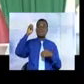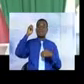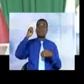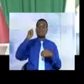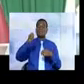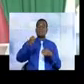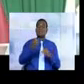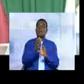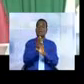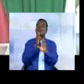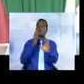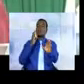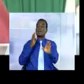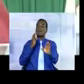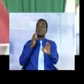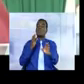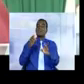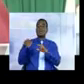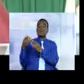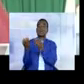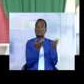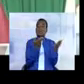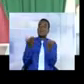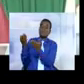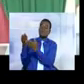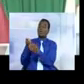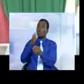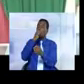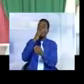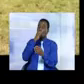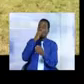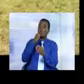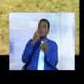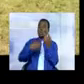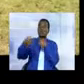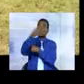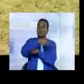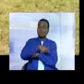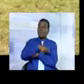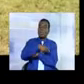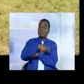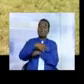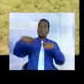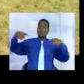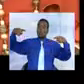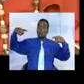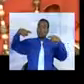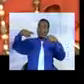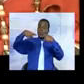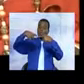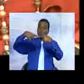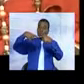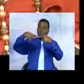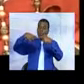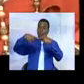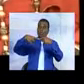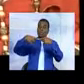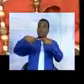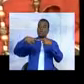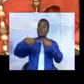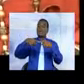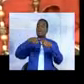camions citernes. Oui, aujourd'hui, le raccordement de la ville à la station de la LOCA